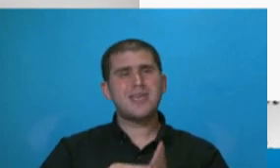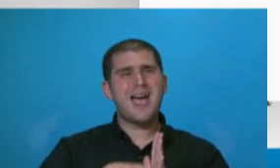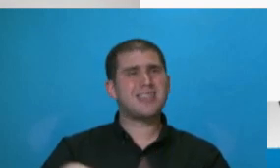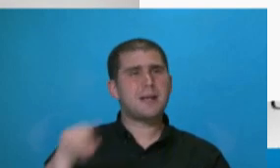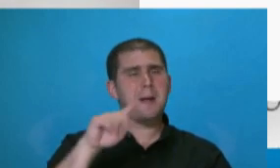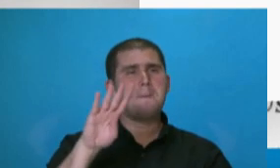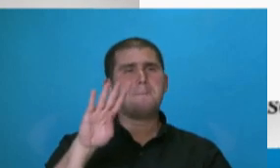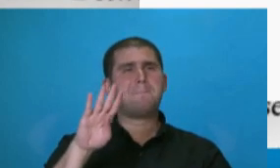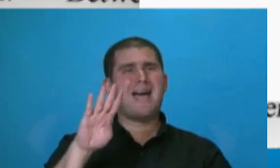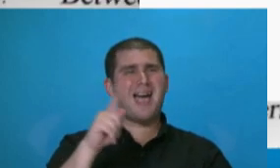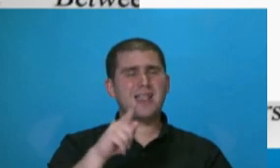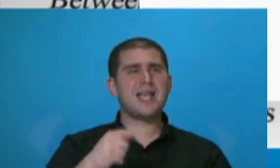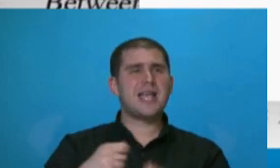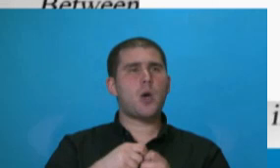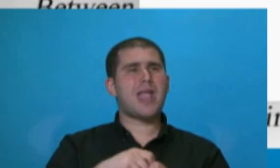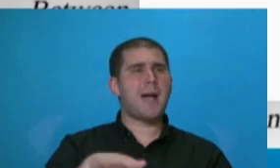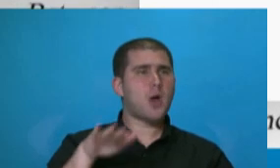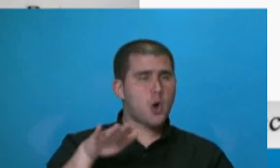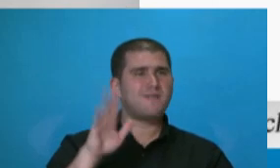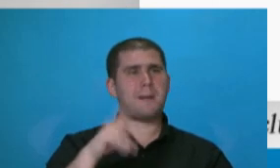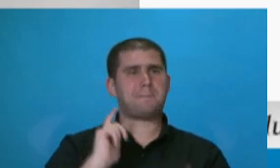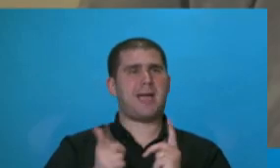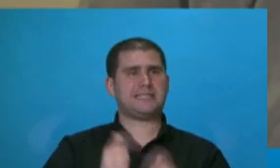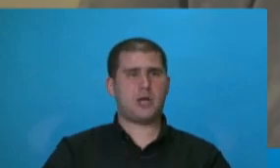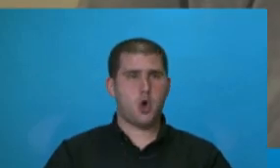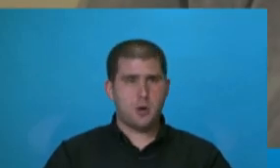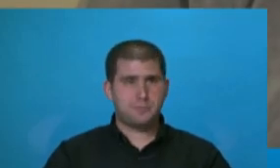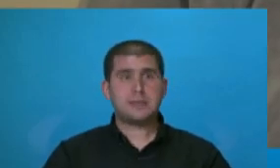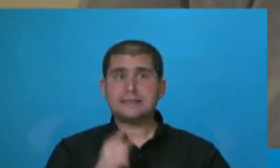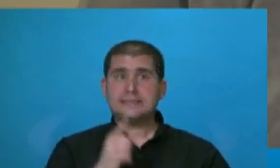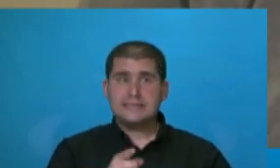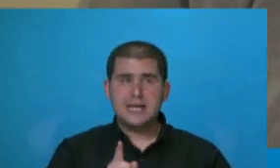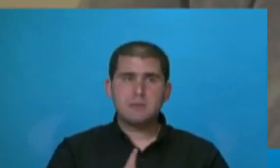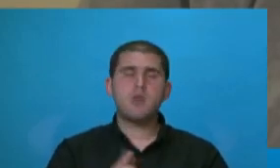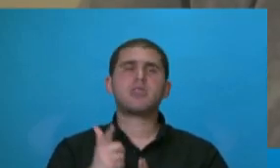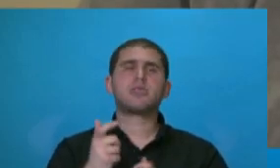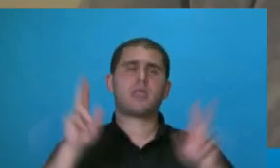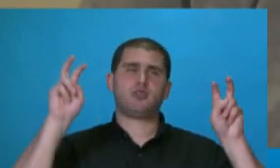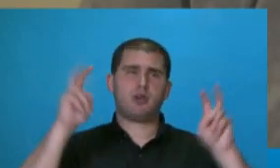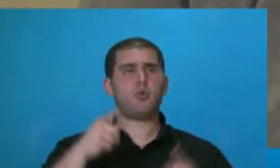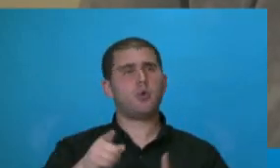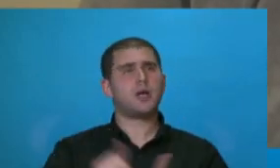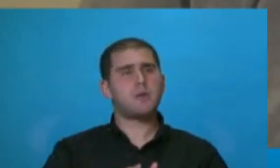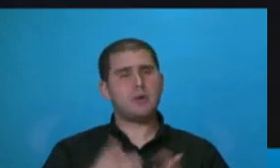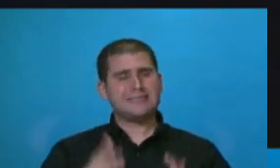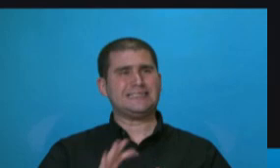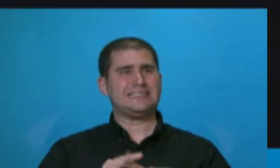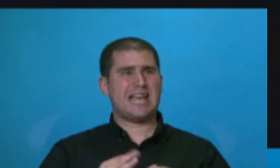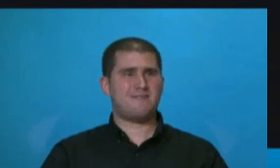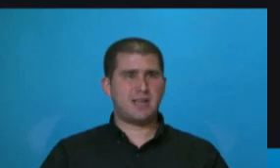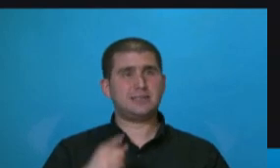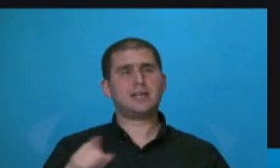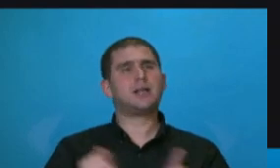וכוונו ליעדים בבחריין, באיחוד האמירויות ובמקסיקו. זה בעצם כלי נשק שהוא כלי נשק סייברי. זה סוג